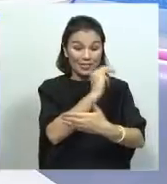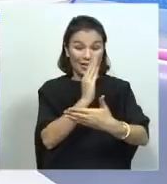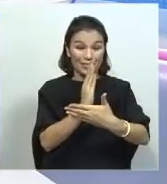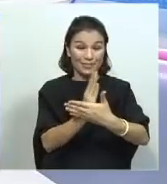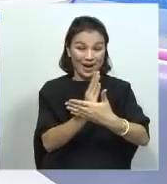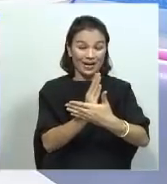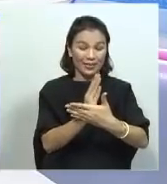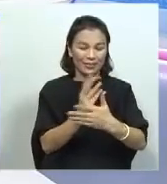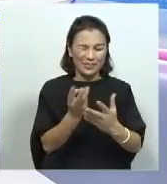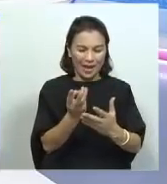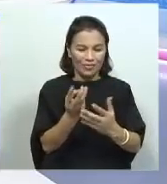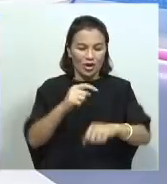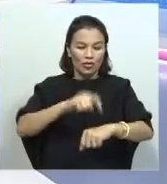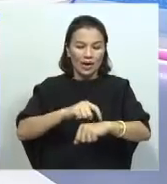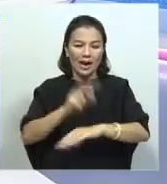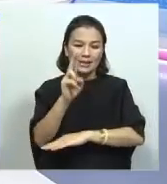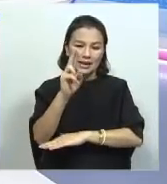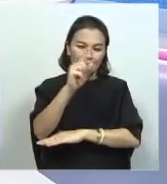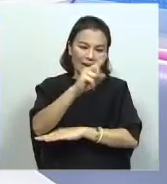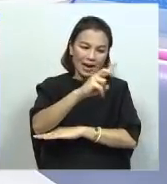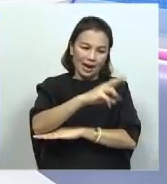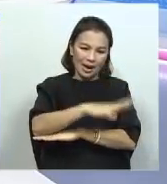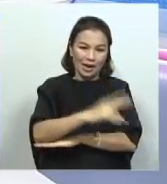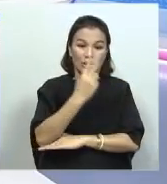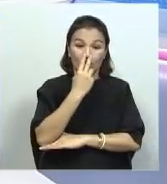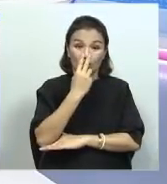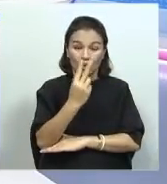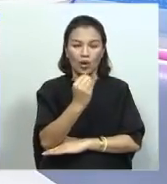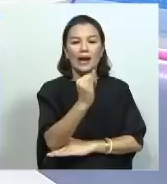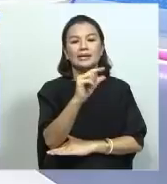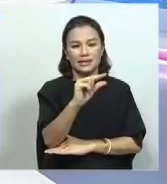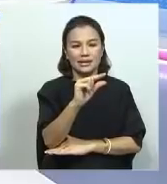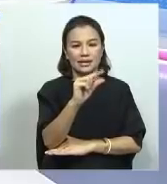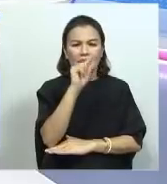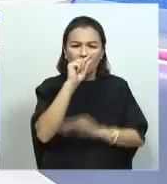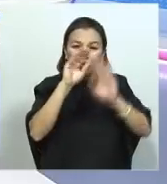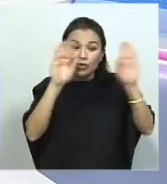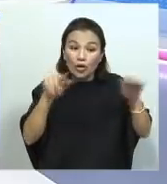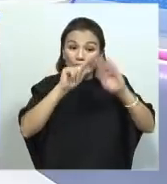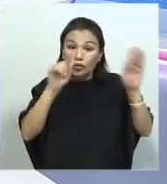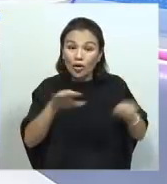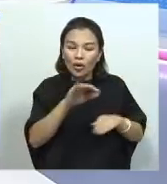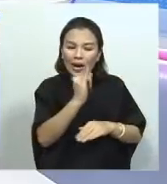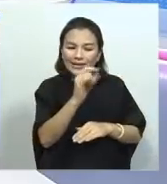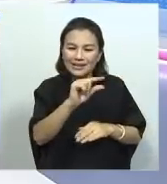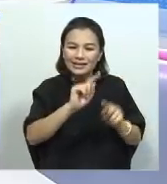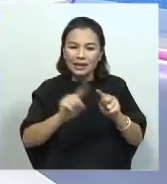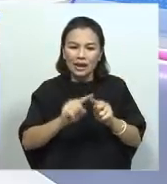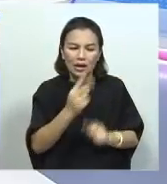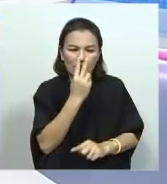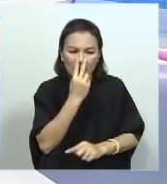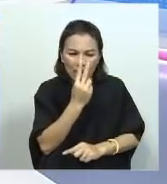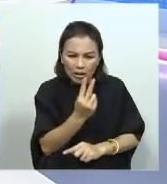นะคะวันนี้ตั้งแต่ช่วงเที่ยงๆบ่ายๆเป็นต้นมาเนี่ยถ้าใครติดตามข่าวในทวตเตอร์จะเห็นมีคนทวตเตอร์ว่าเอ่อเหมือนรับรู้ได้